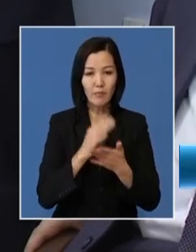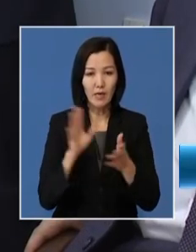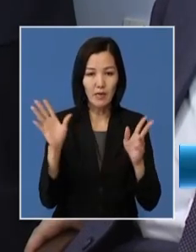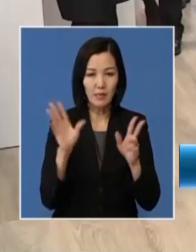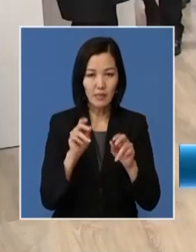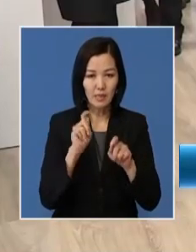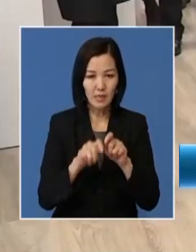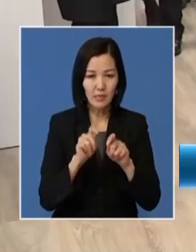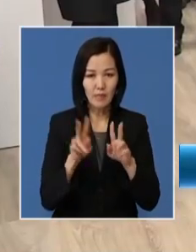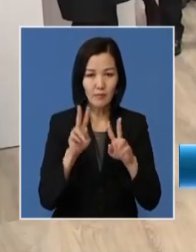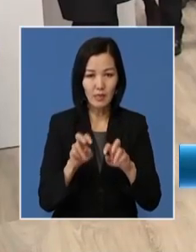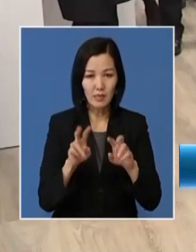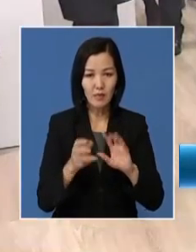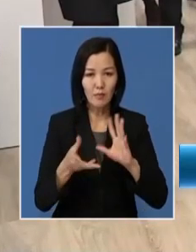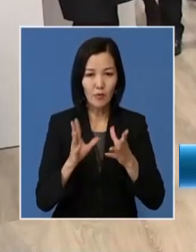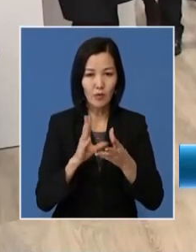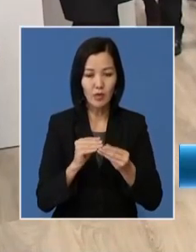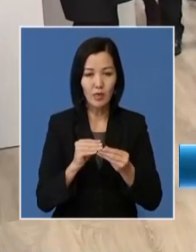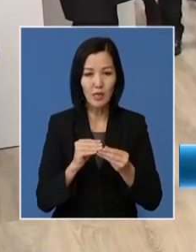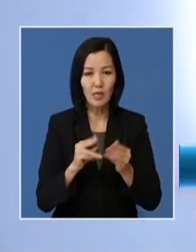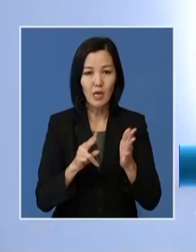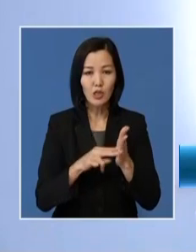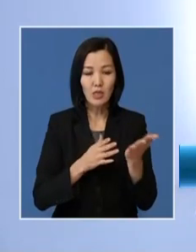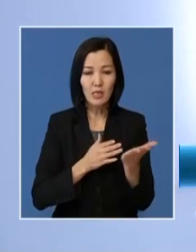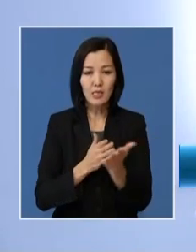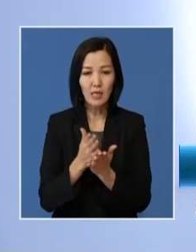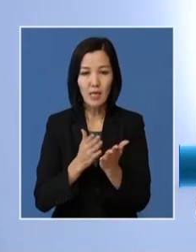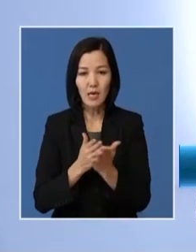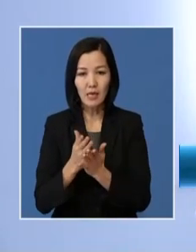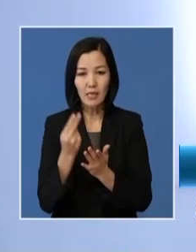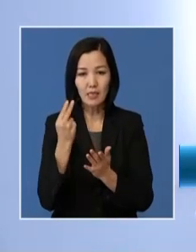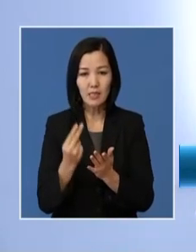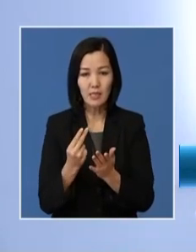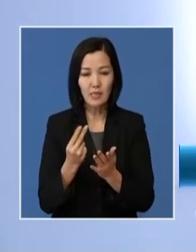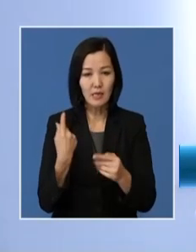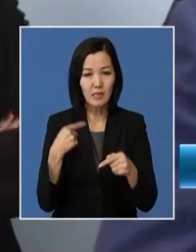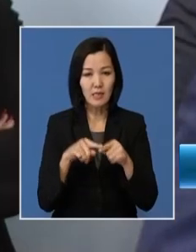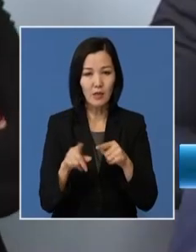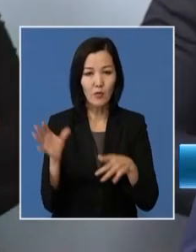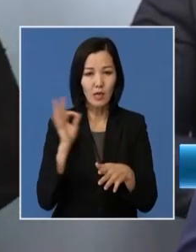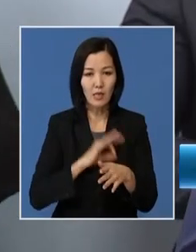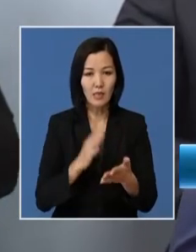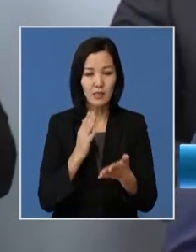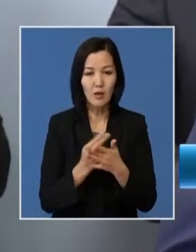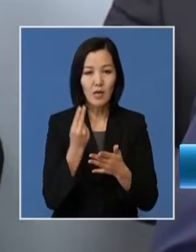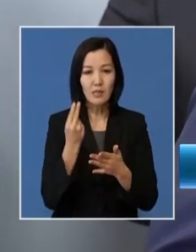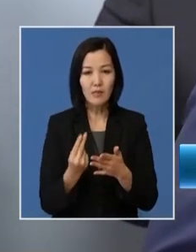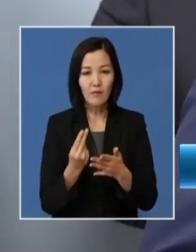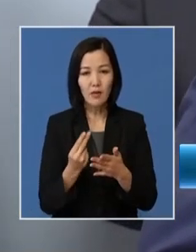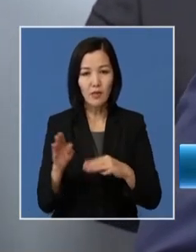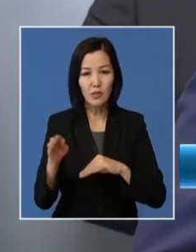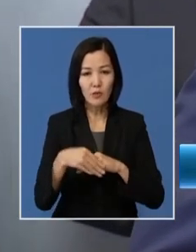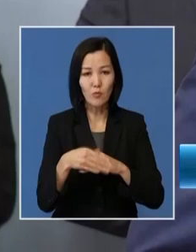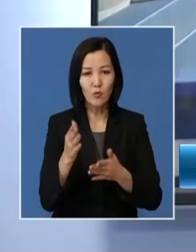деп сендірді. Айтуынша жоғарыдағы жеті салаға да сандық технология қауырт енгізіліп жатыр. Цифрландыру